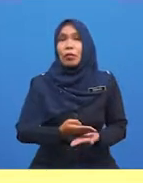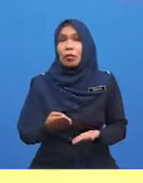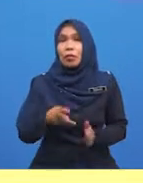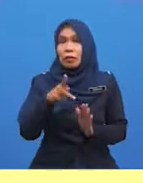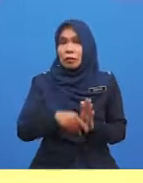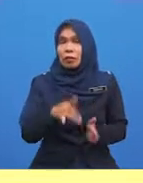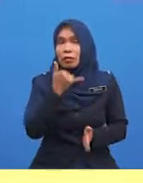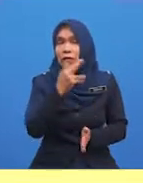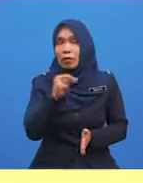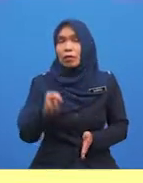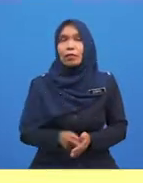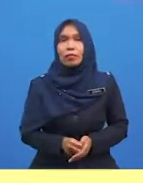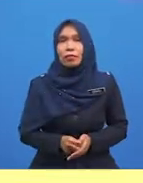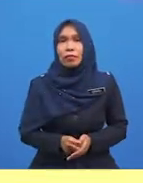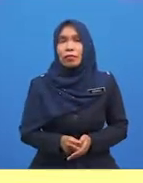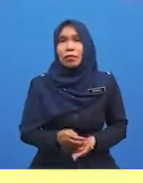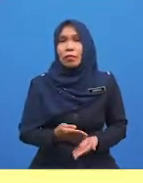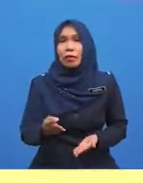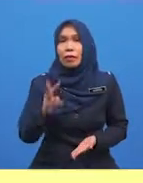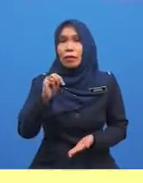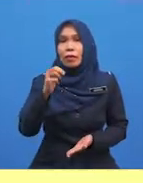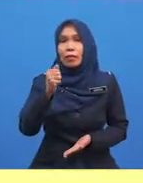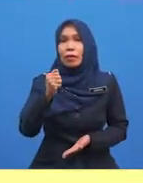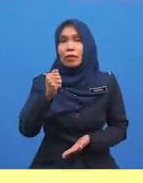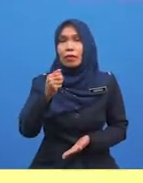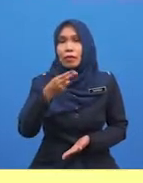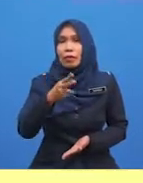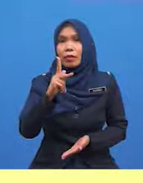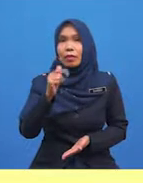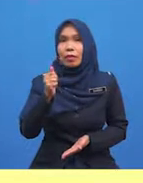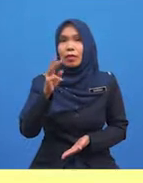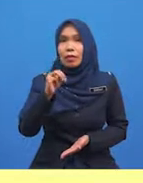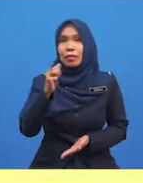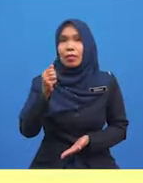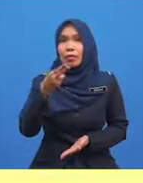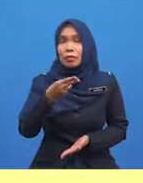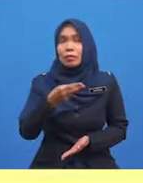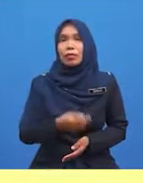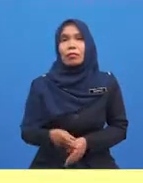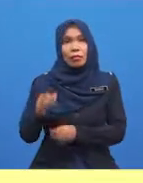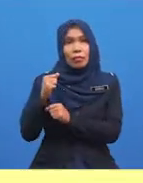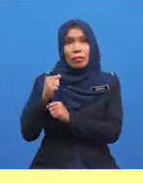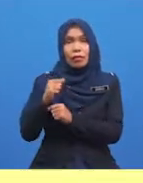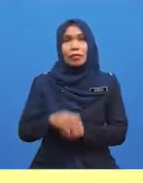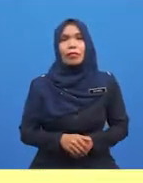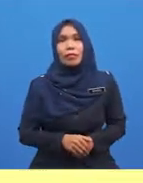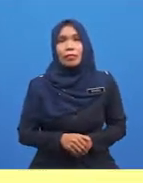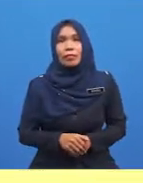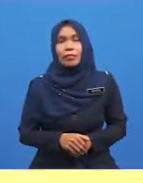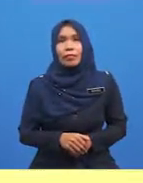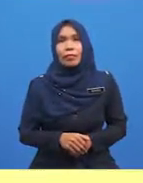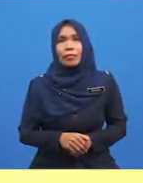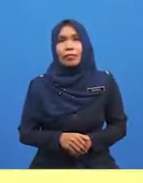Mahkamah Tentera dan semua kesalahan yang dilakukan di wilayah Persekutuan Kuala Lumpur,